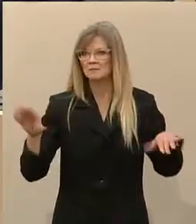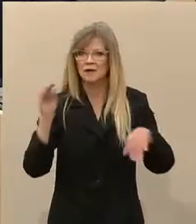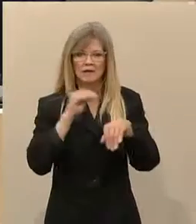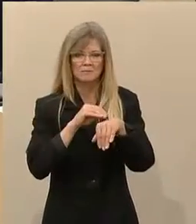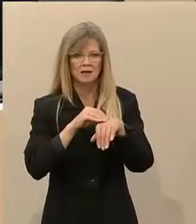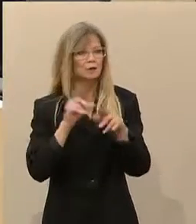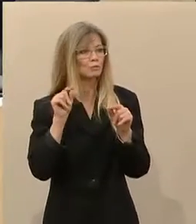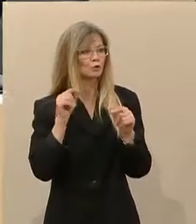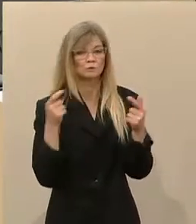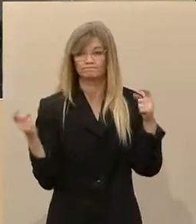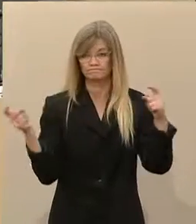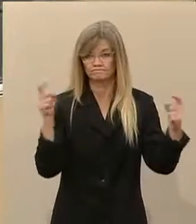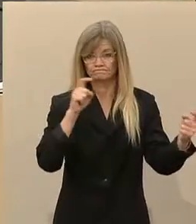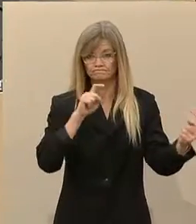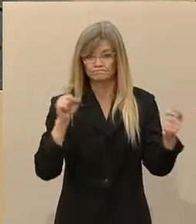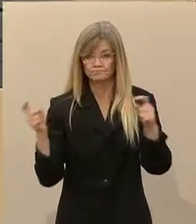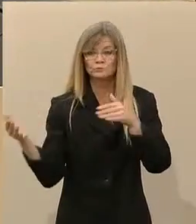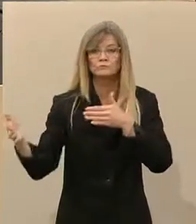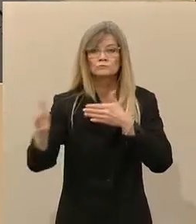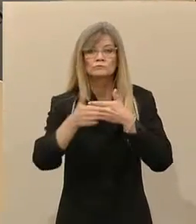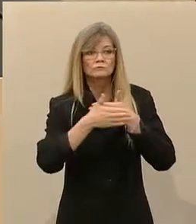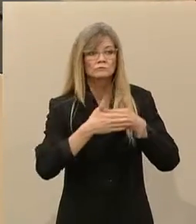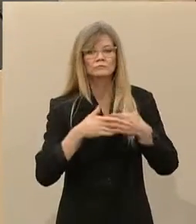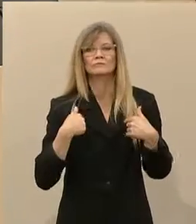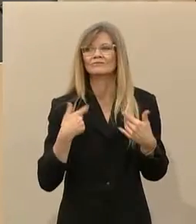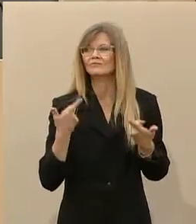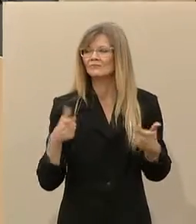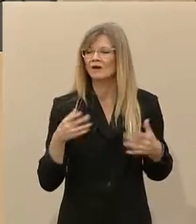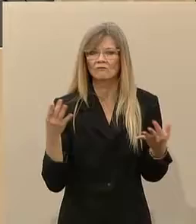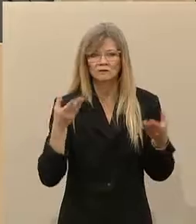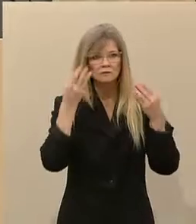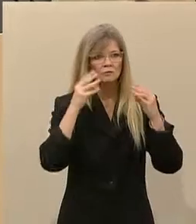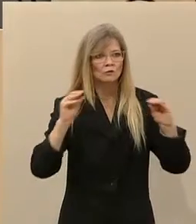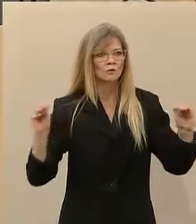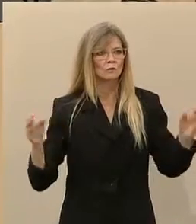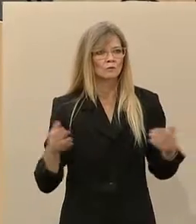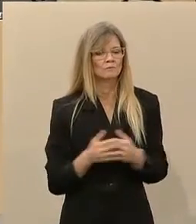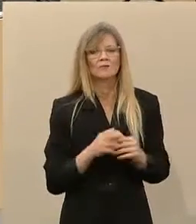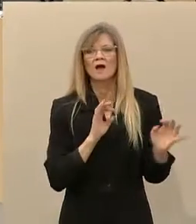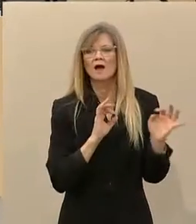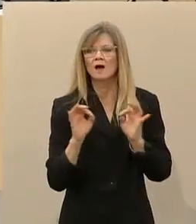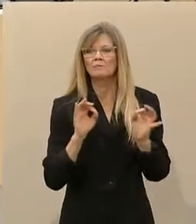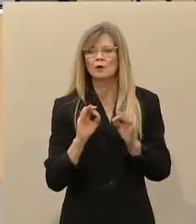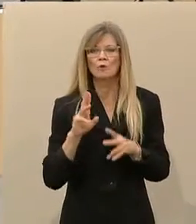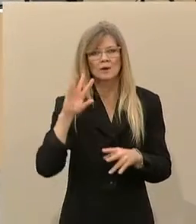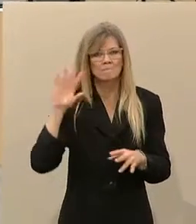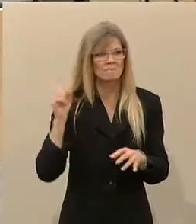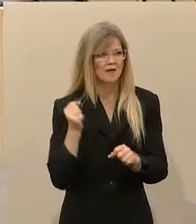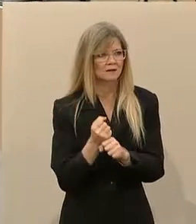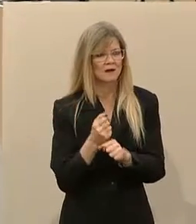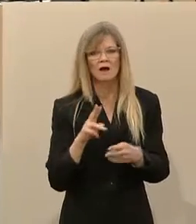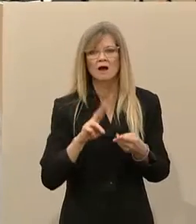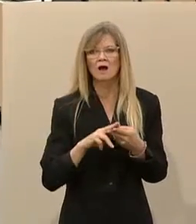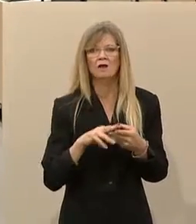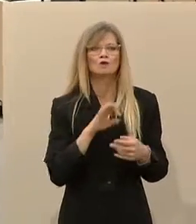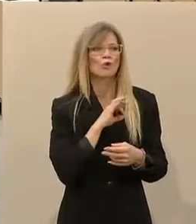Als nächstes kommt eine aktuelle Europastunde auf Vorschlag der ÖVP. Der Titel: